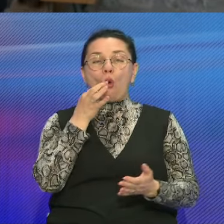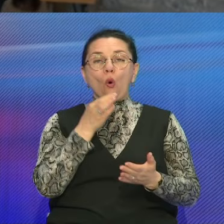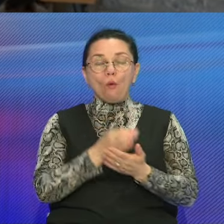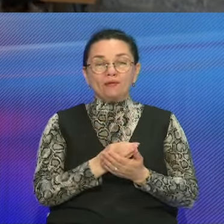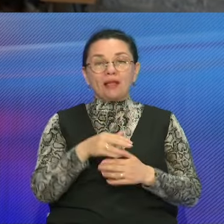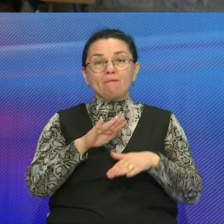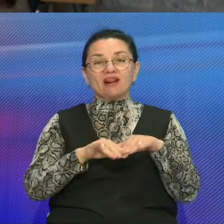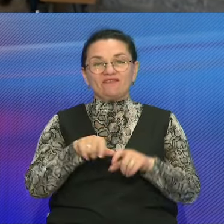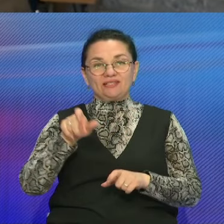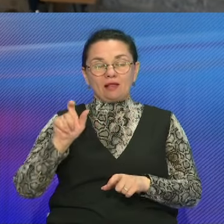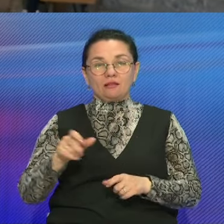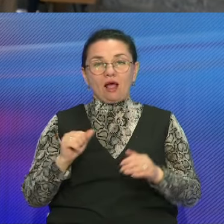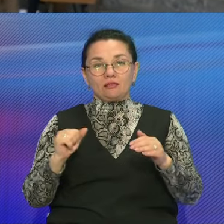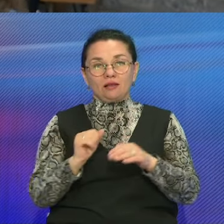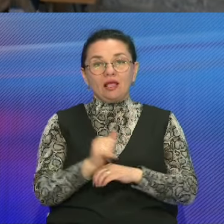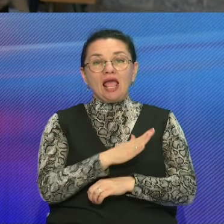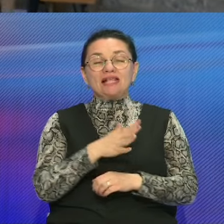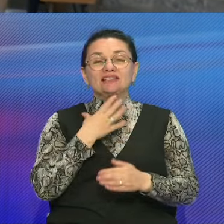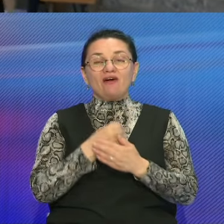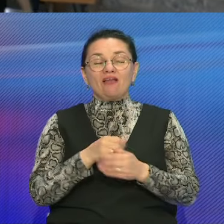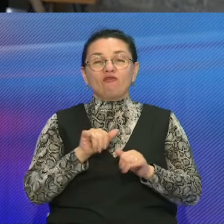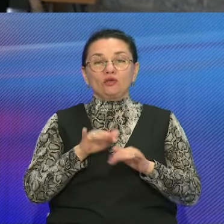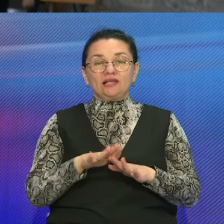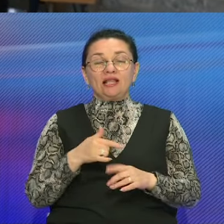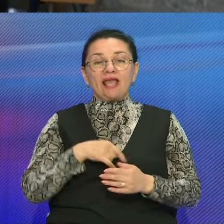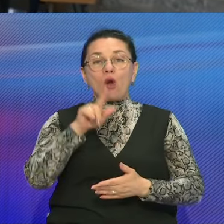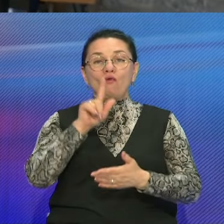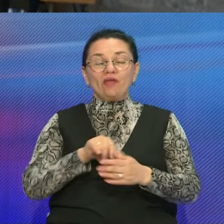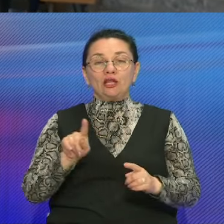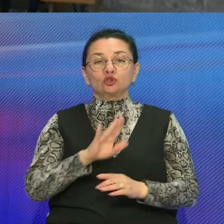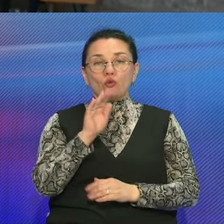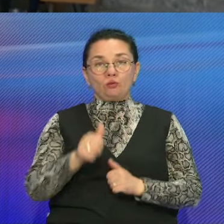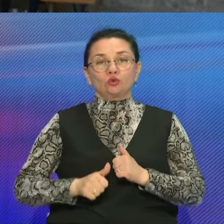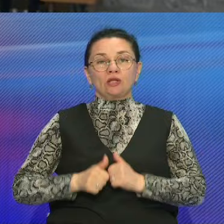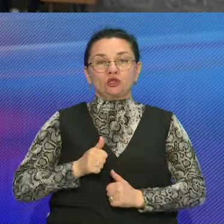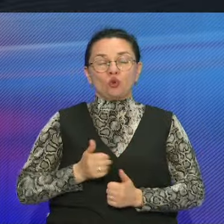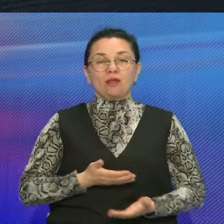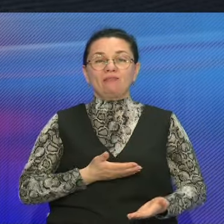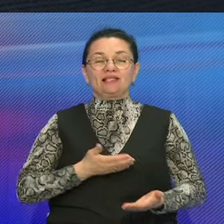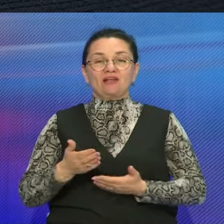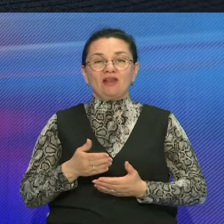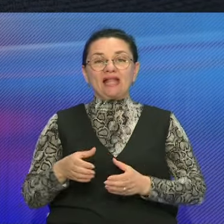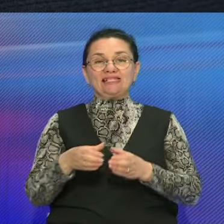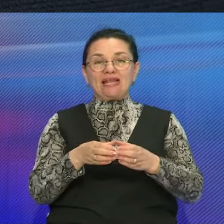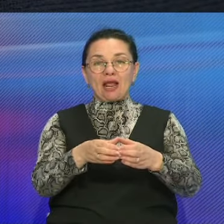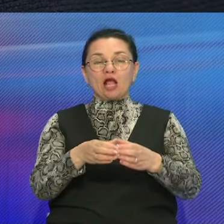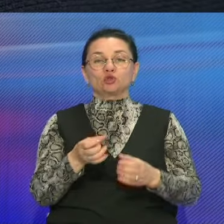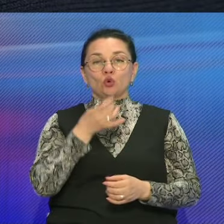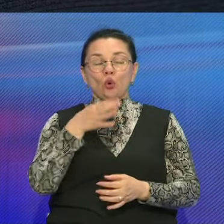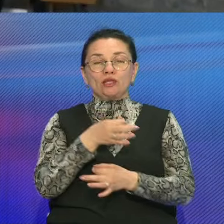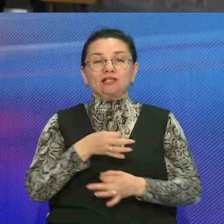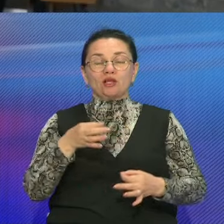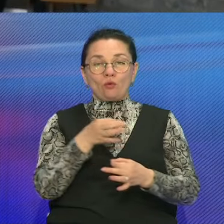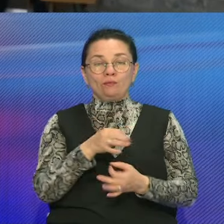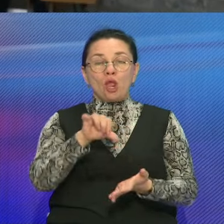дела, имеют жизненный опыт. Я уверена, что они будут достойно представлять делегацию Гродненской области. Участие в